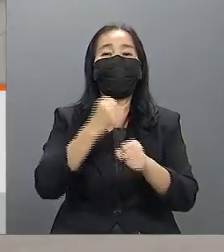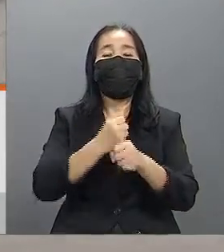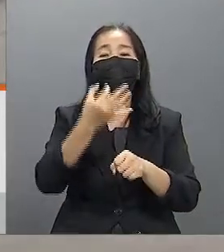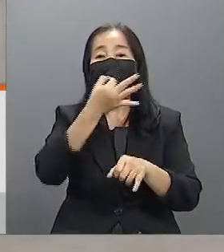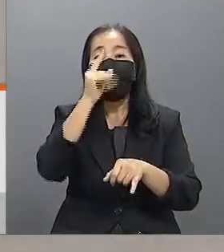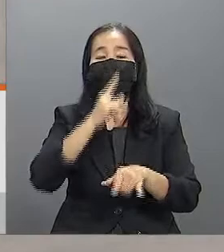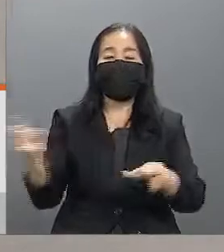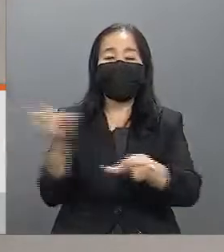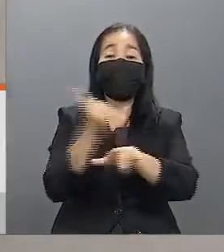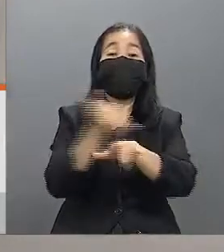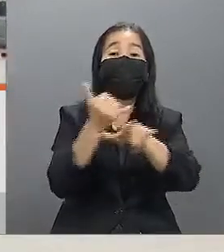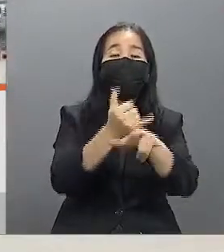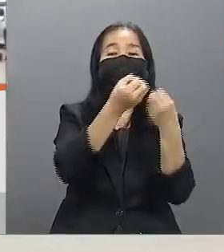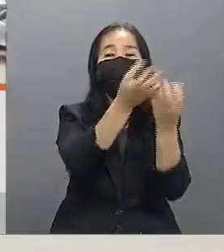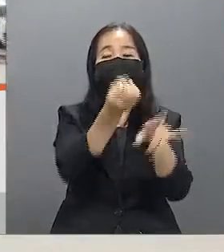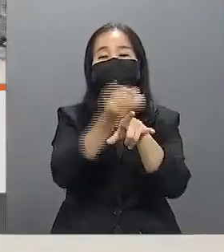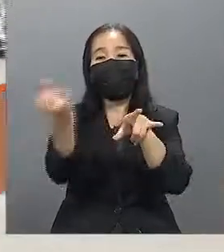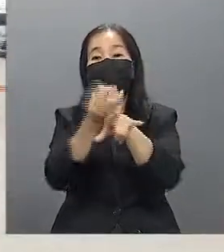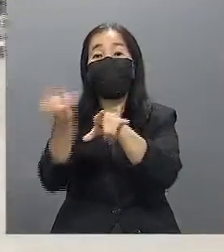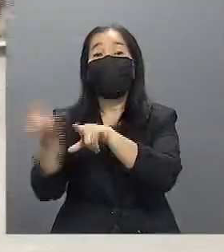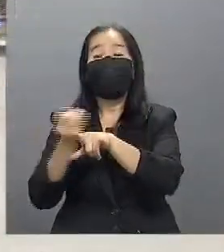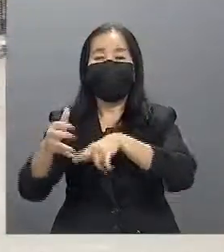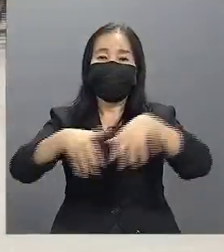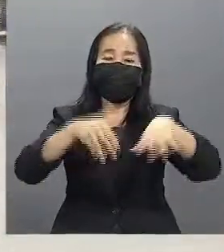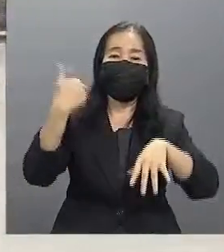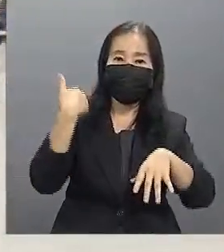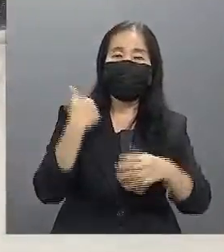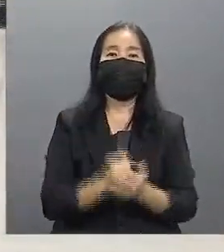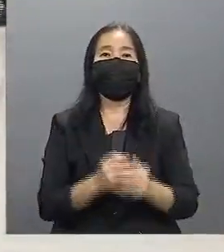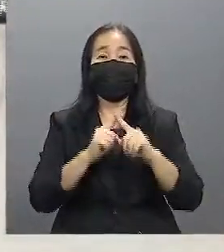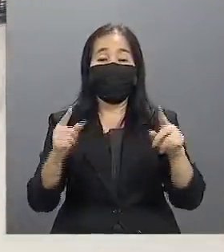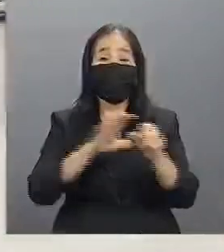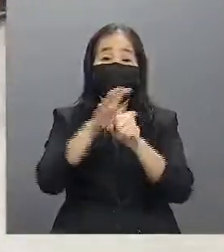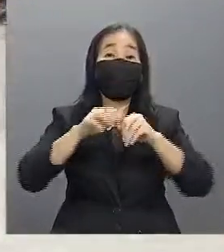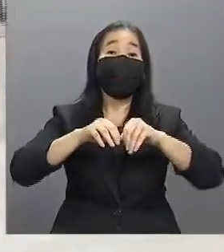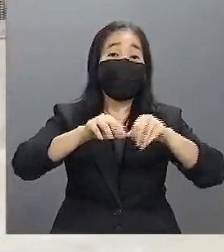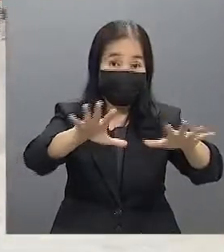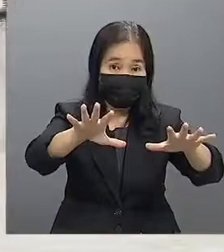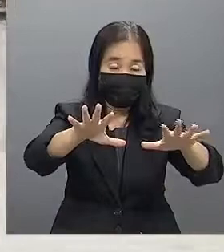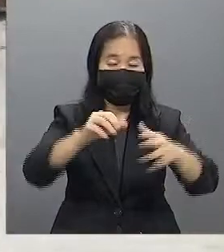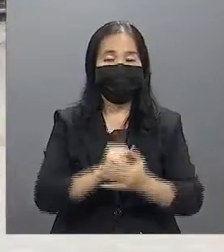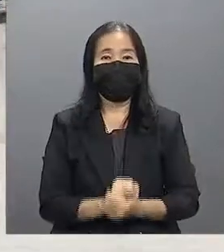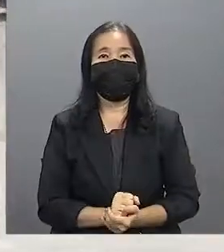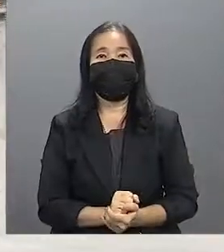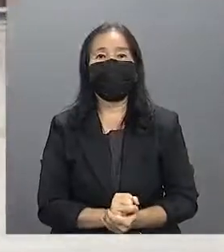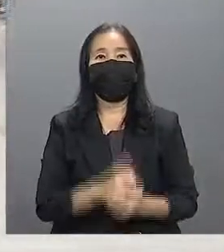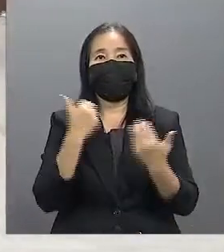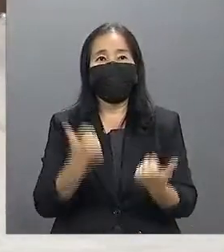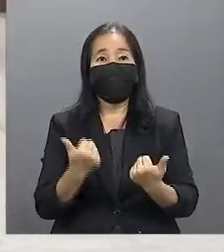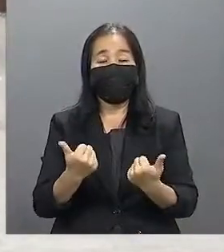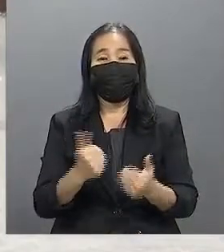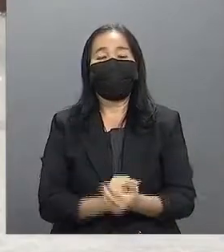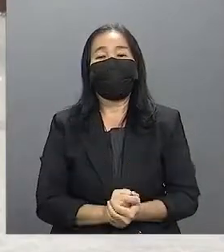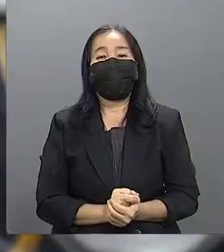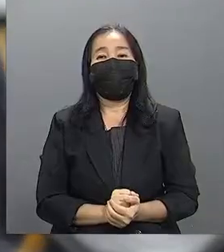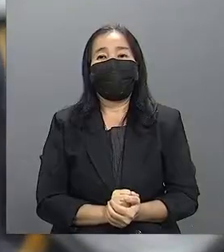ส่งนักท่องเที่ยวและประชาชนทั่วไปแต่หลังการแค่ระบาดของเชื้อโควิช 19ยิ่งรอบล่าสุดทำให้ทั้งหมด